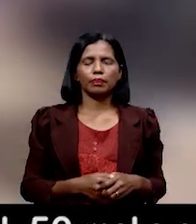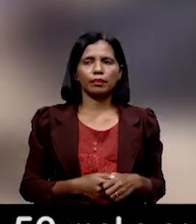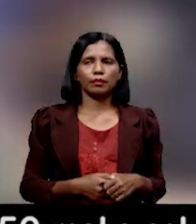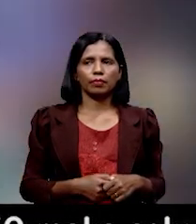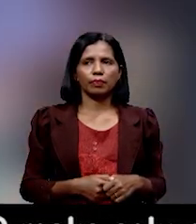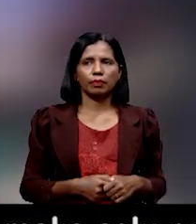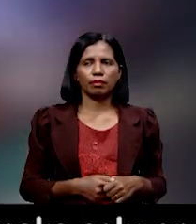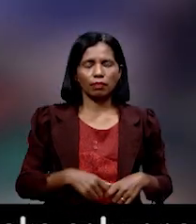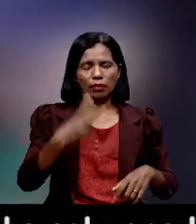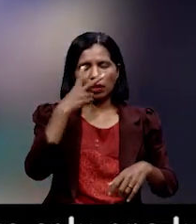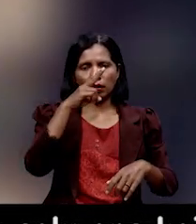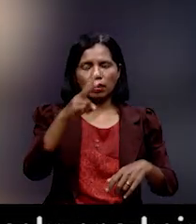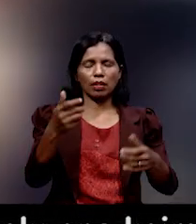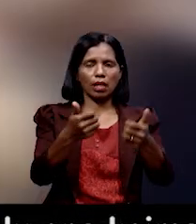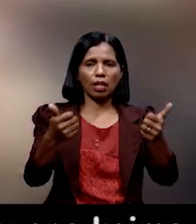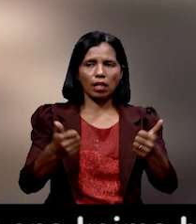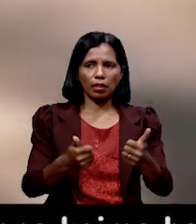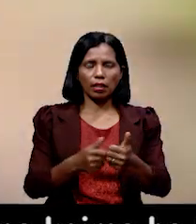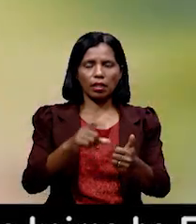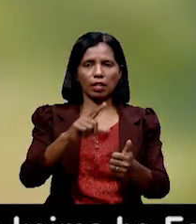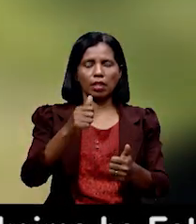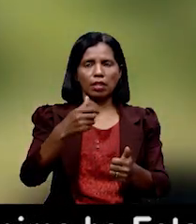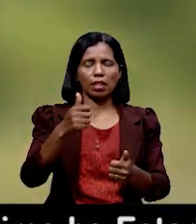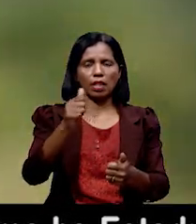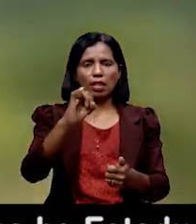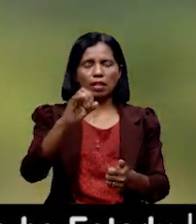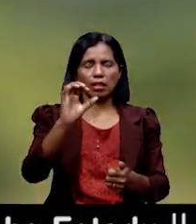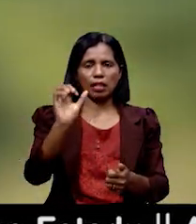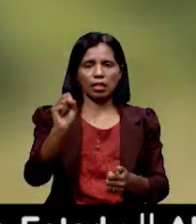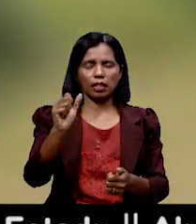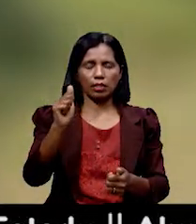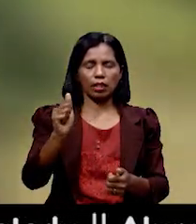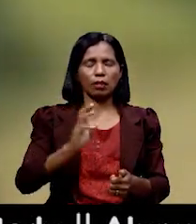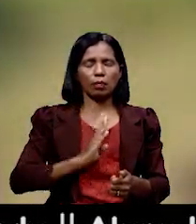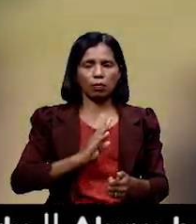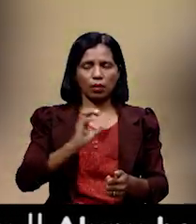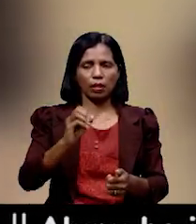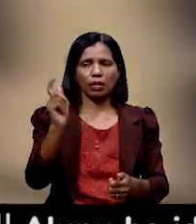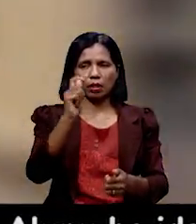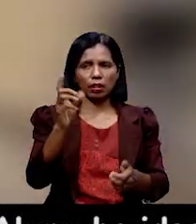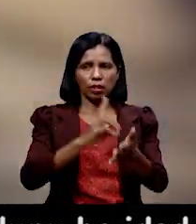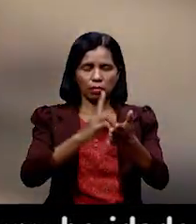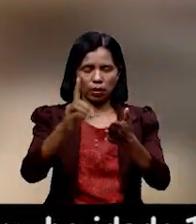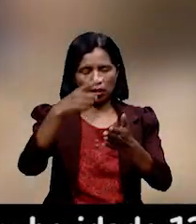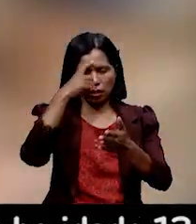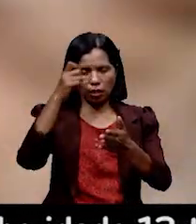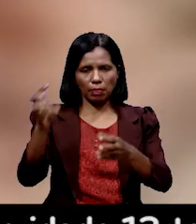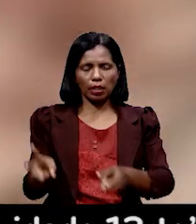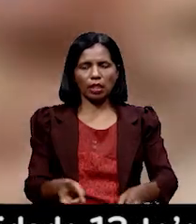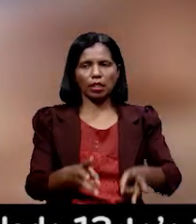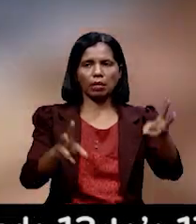Situasi ini akontese ia aldea Laho, suku Ayasa, posto administrativo Bobonaru, tersa semanane, tama kondisong dalang